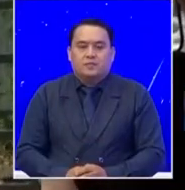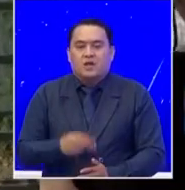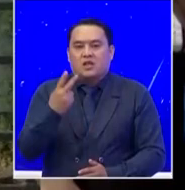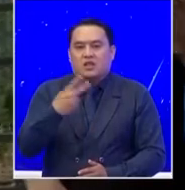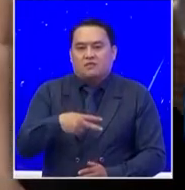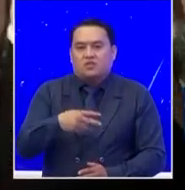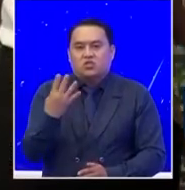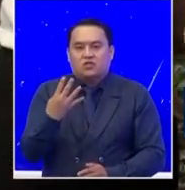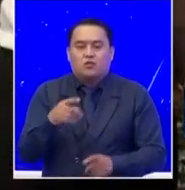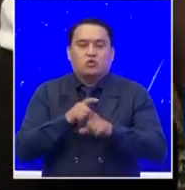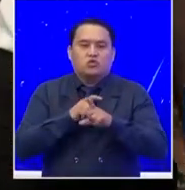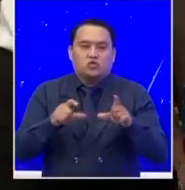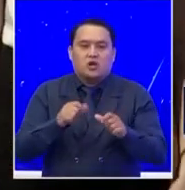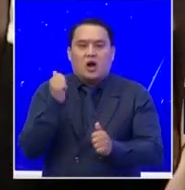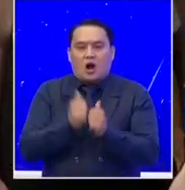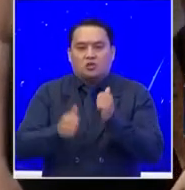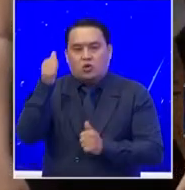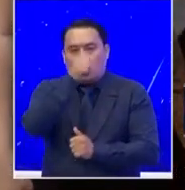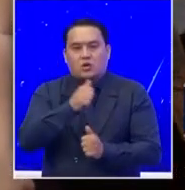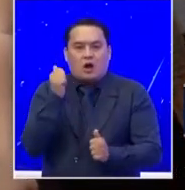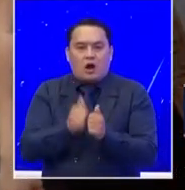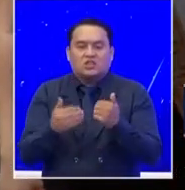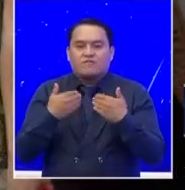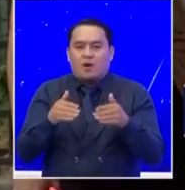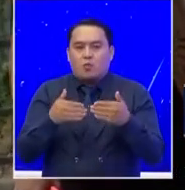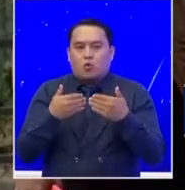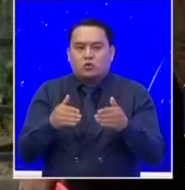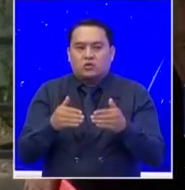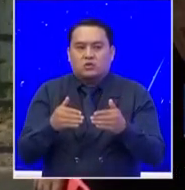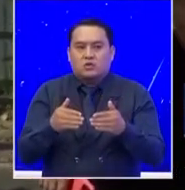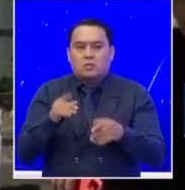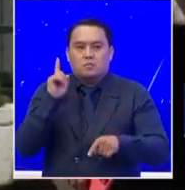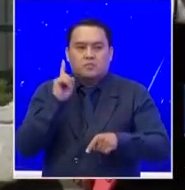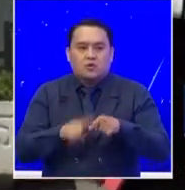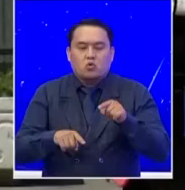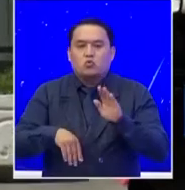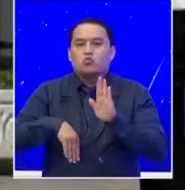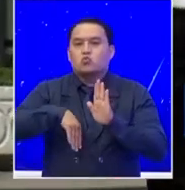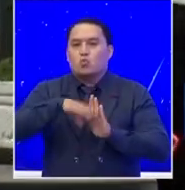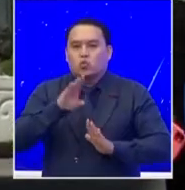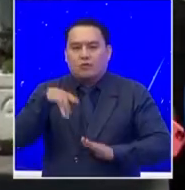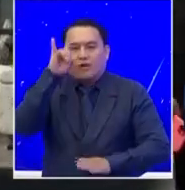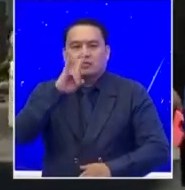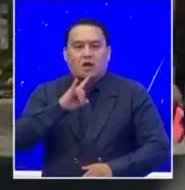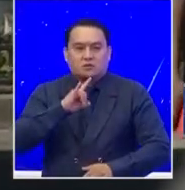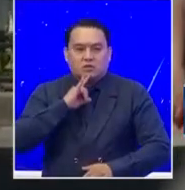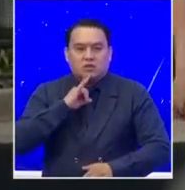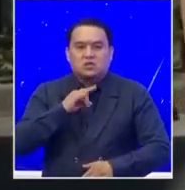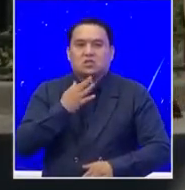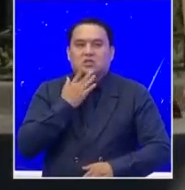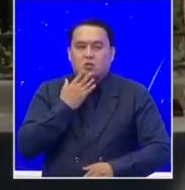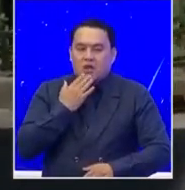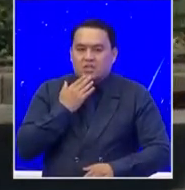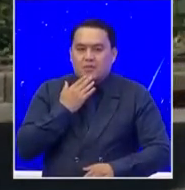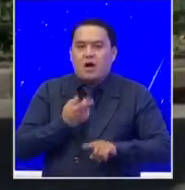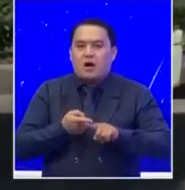24-й лицей. Здесь каждый год, каждый выпускник, в буквальном смысле на расхват, ведущими вузами не только Казахстана, но и зарубежья.